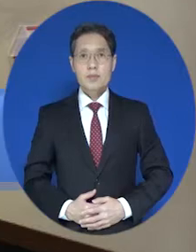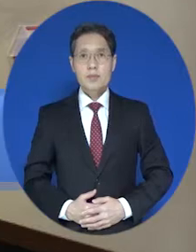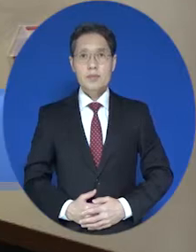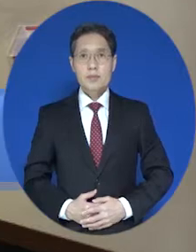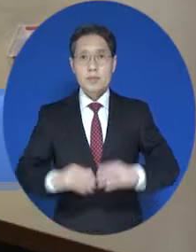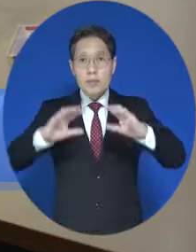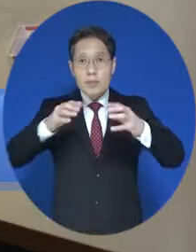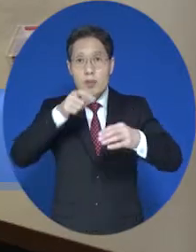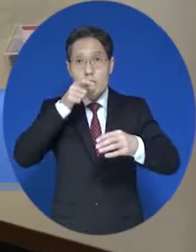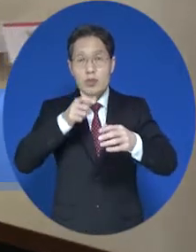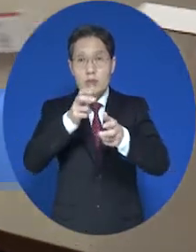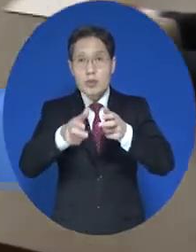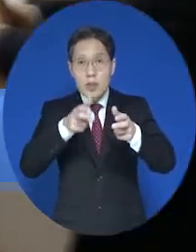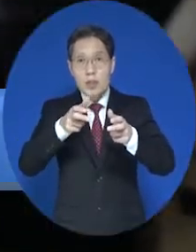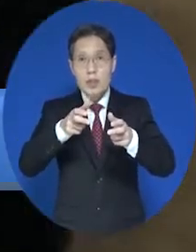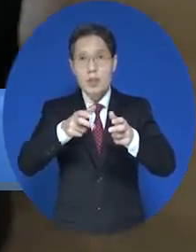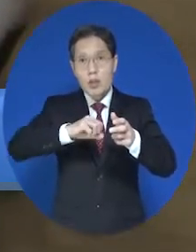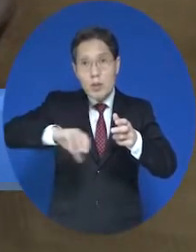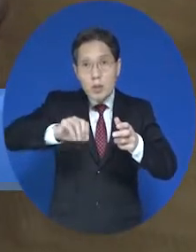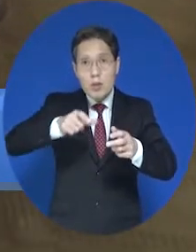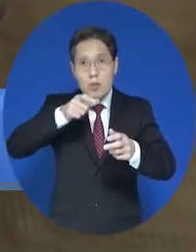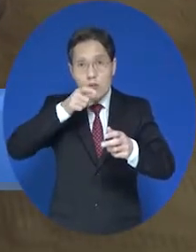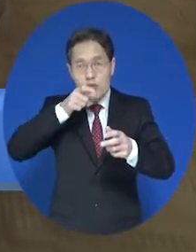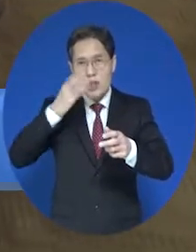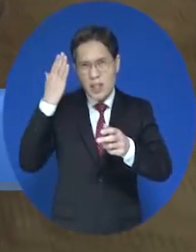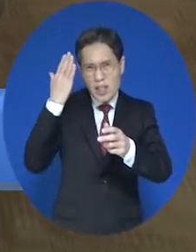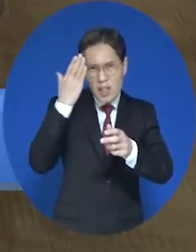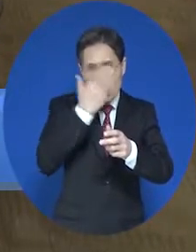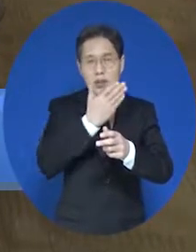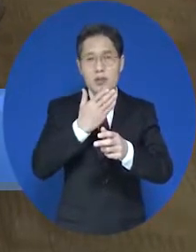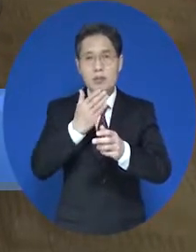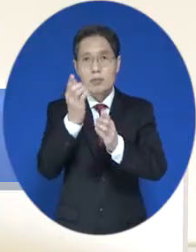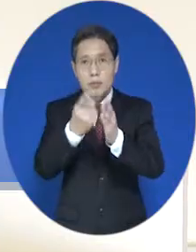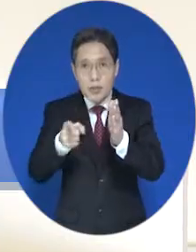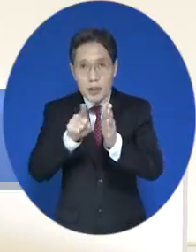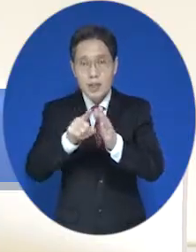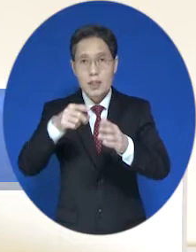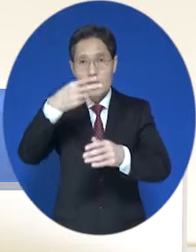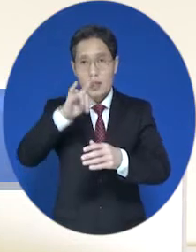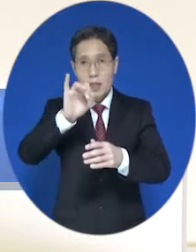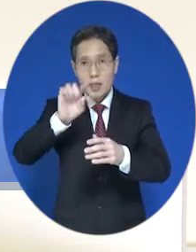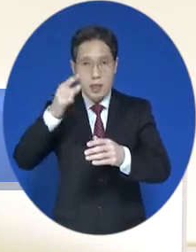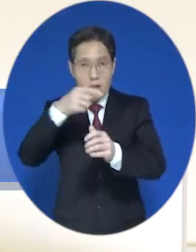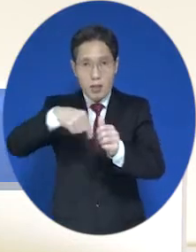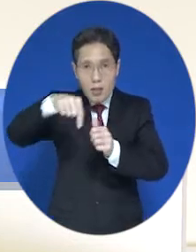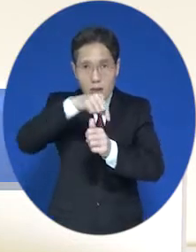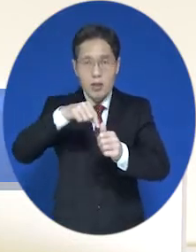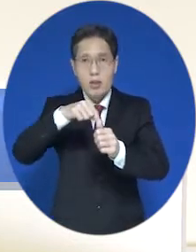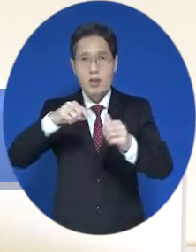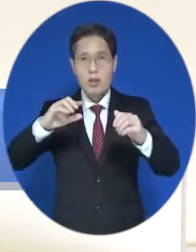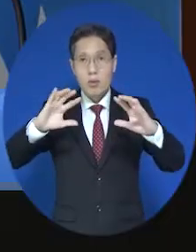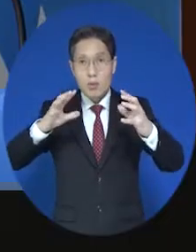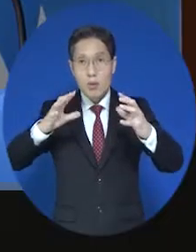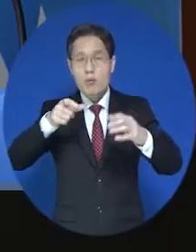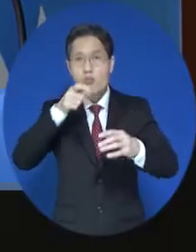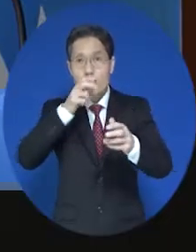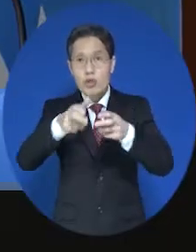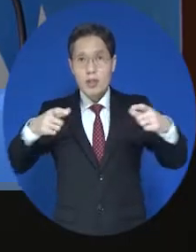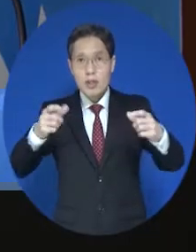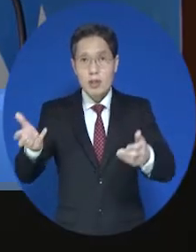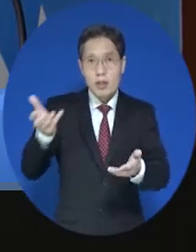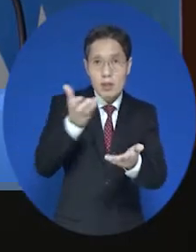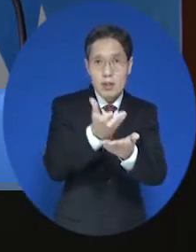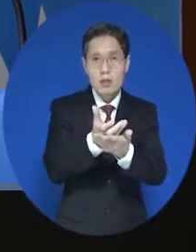국내 물산업 해수담수화 분야 강소기업 인 대한 환경에 국가 물산업 클러스터 입주 합니다 대한